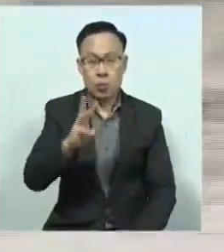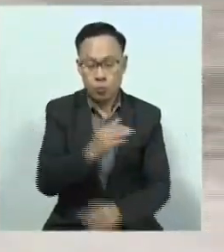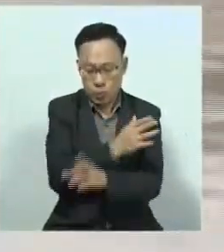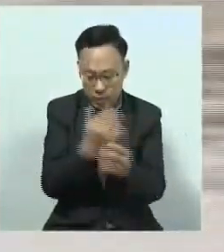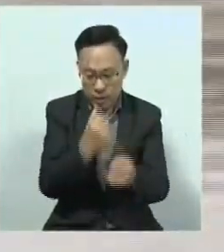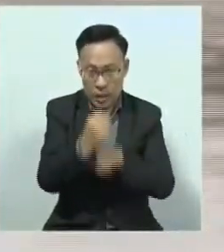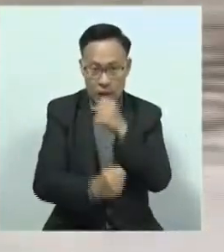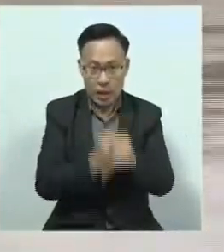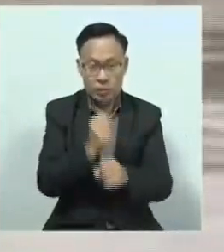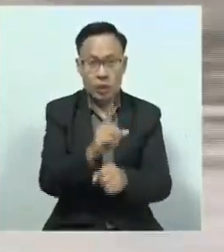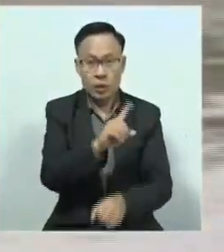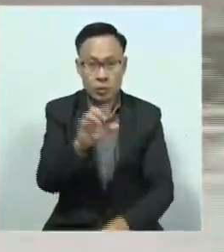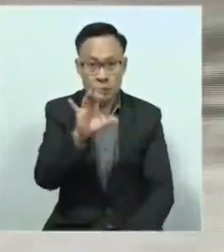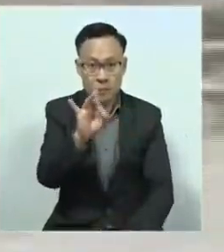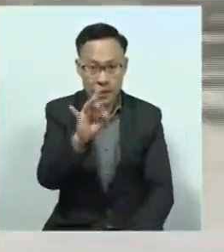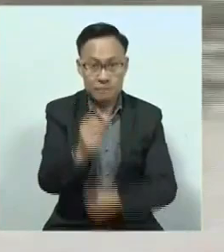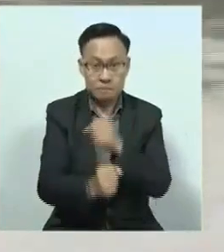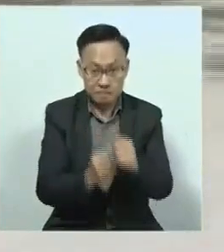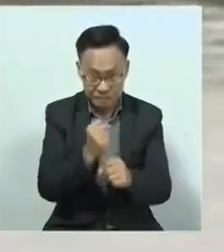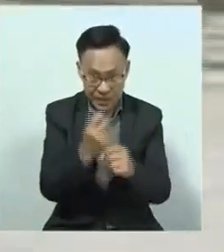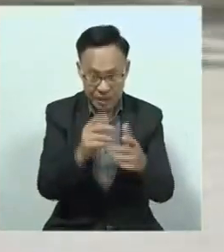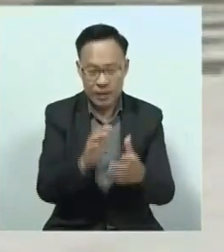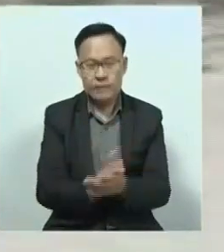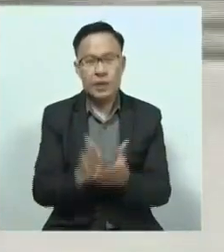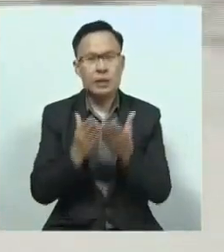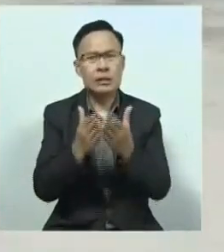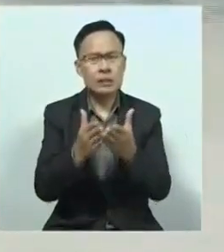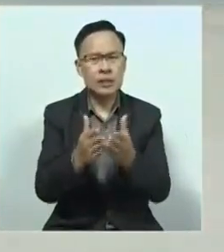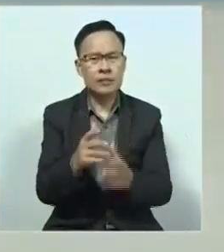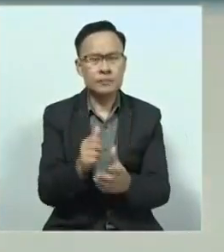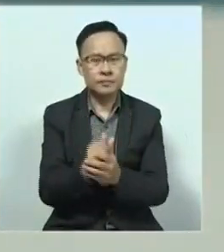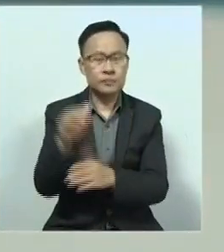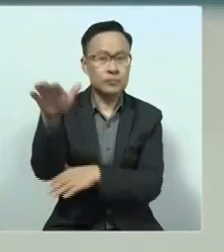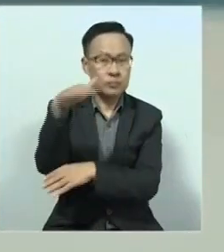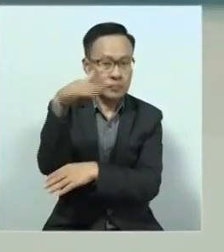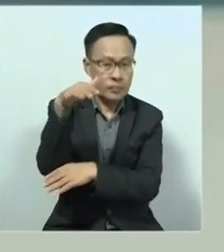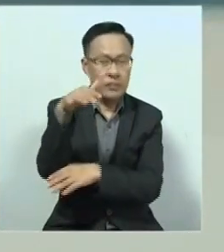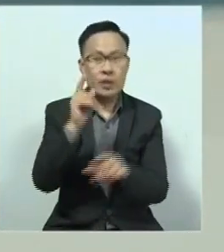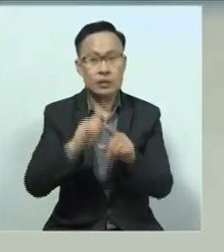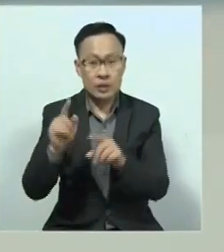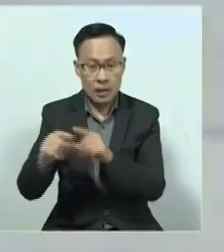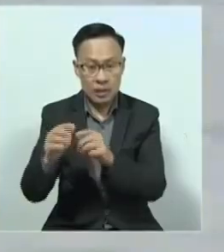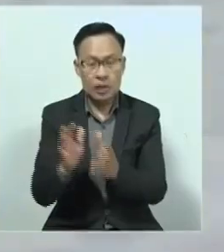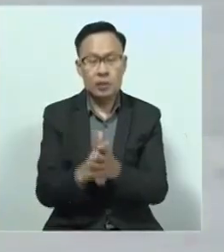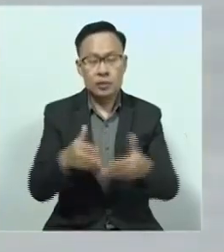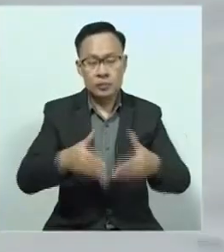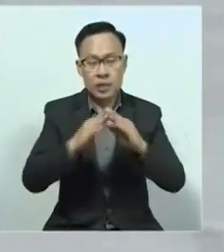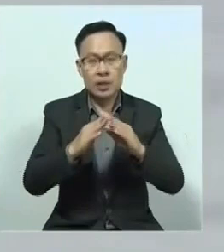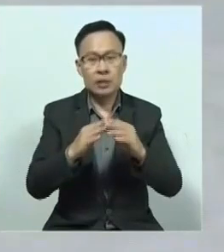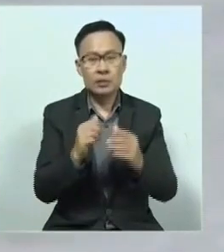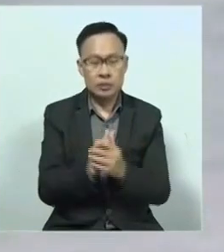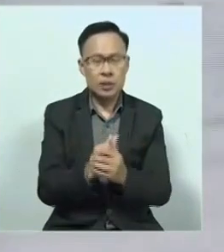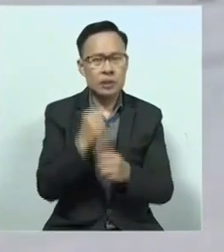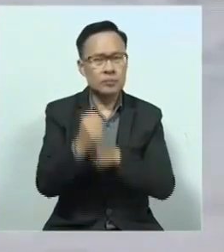5อายุ102ปีเรืออันธราชในรัชกาลที่6อายุ95